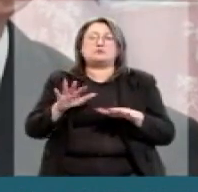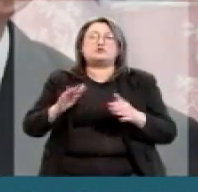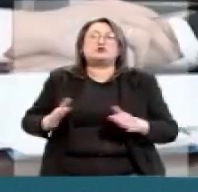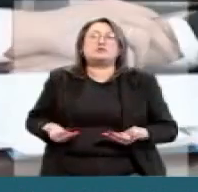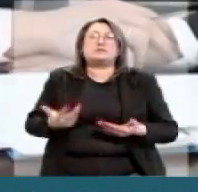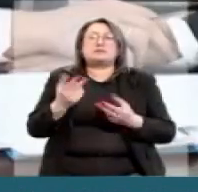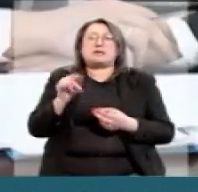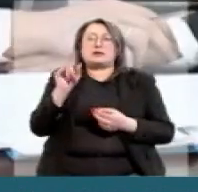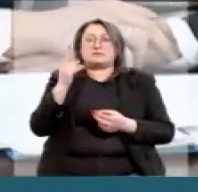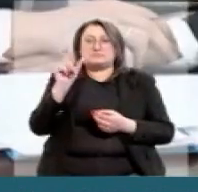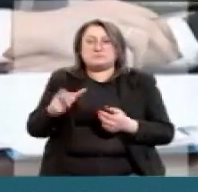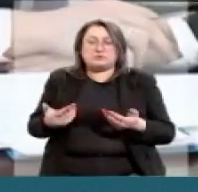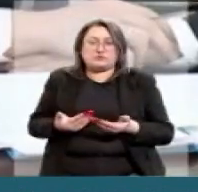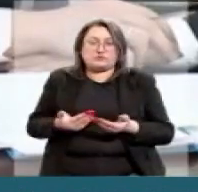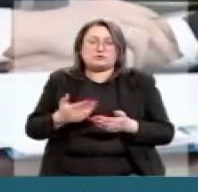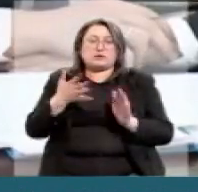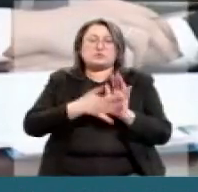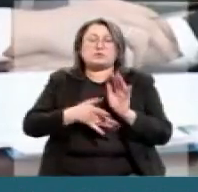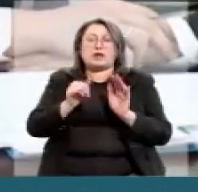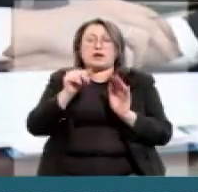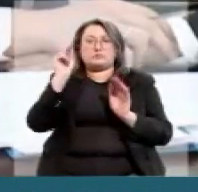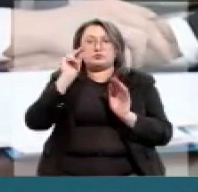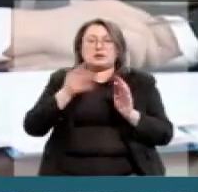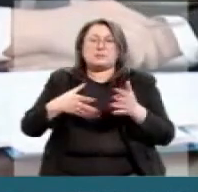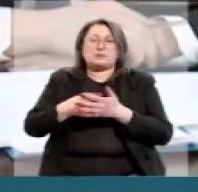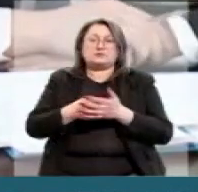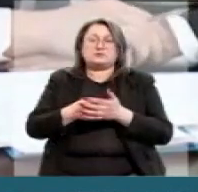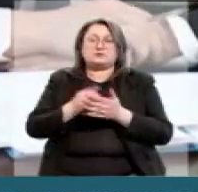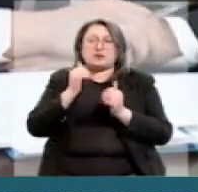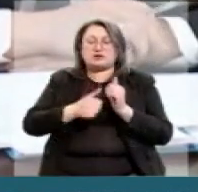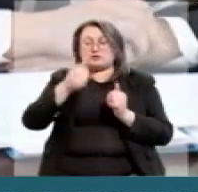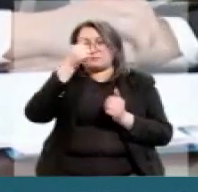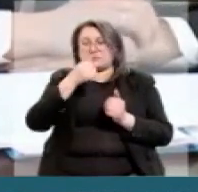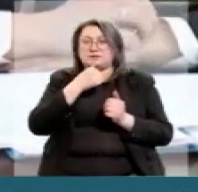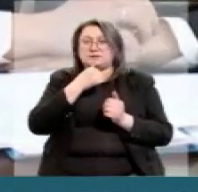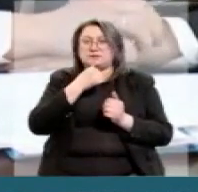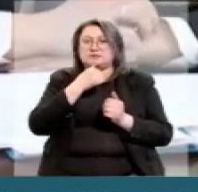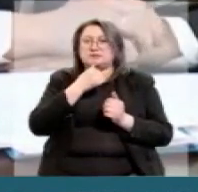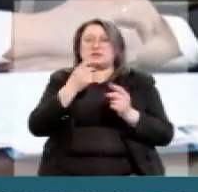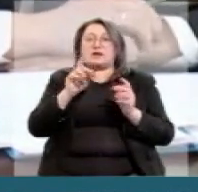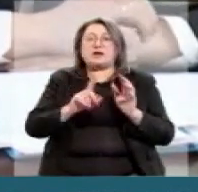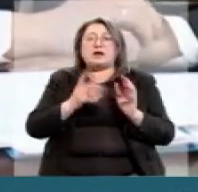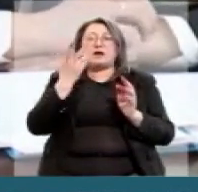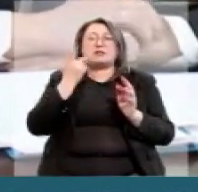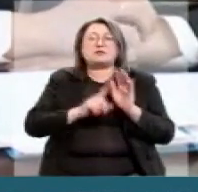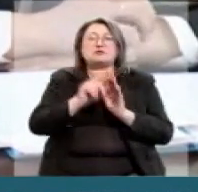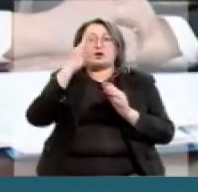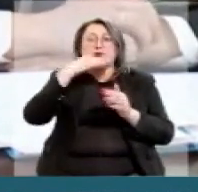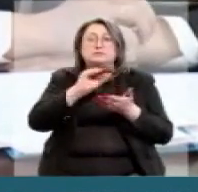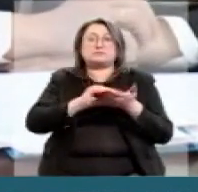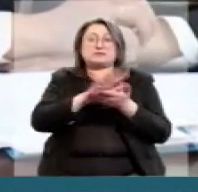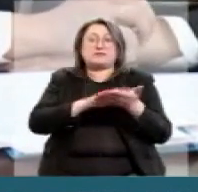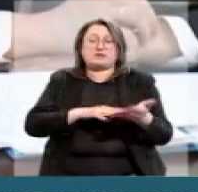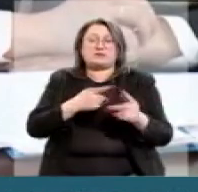Мүгедектігі бар балаларды оқытуға жұмсалған шығындар ата-аналар өтініш берген күннен бастап ай сайын жүргізілетін болады. Төлем оқу жылы